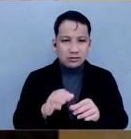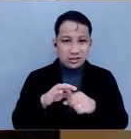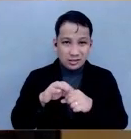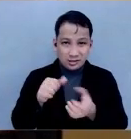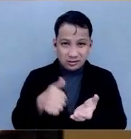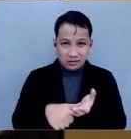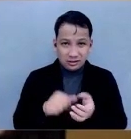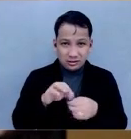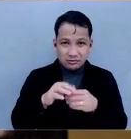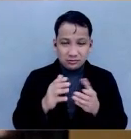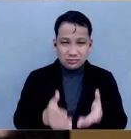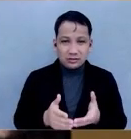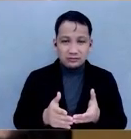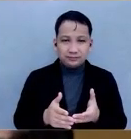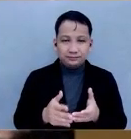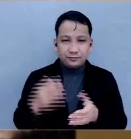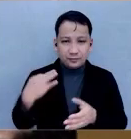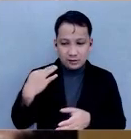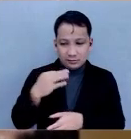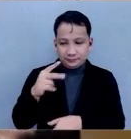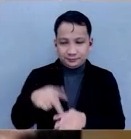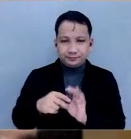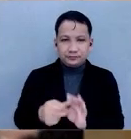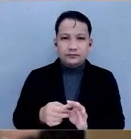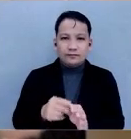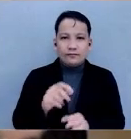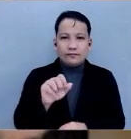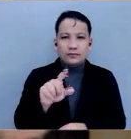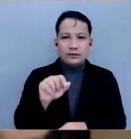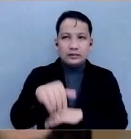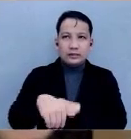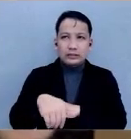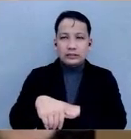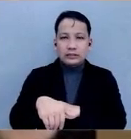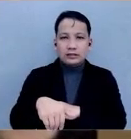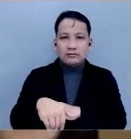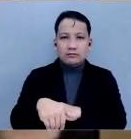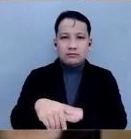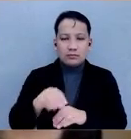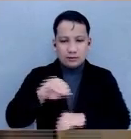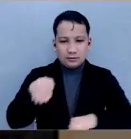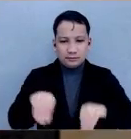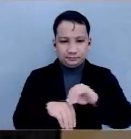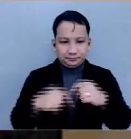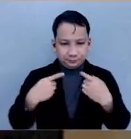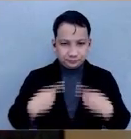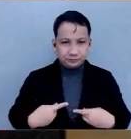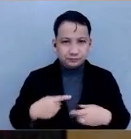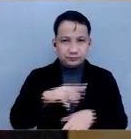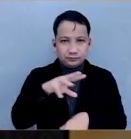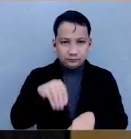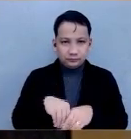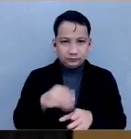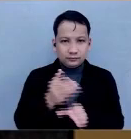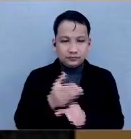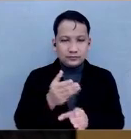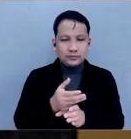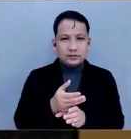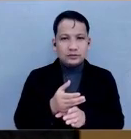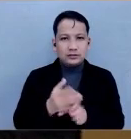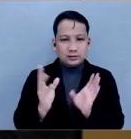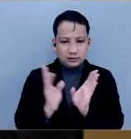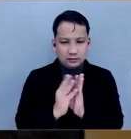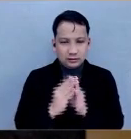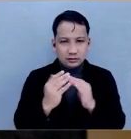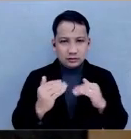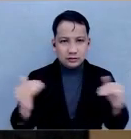Flormata. Base sa investigasyon, alas 11:30 kagabi, nagpapalit si Flormata ng damit sa loob ng kotse pagkatapos ng kanilang meeting di Avance